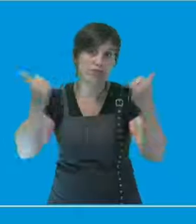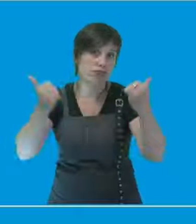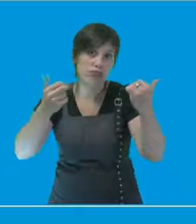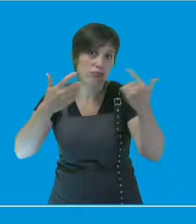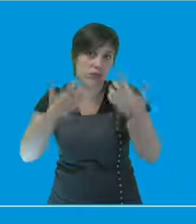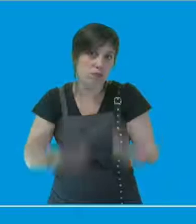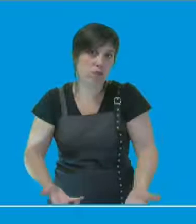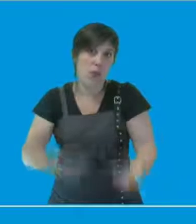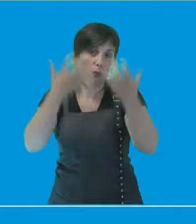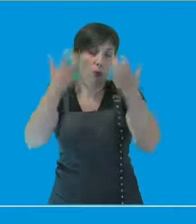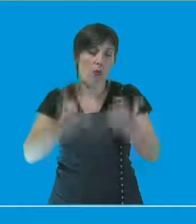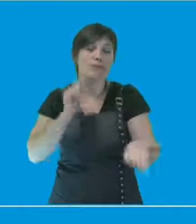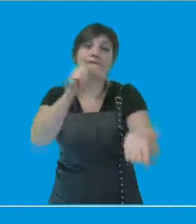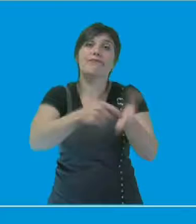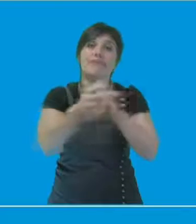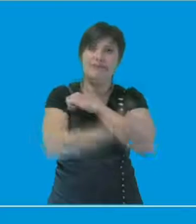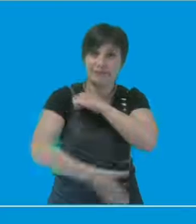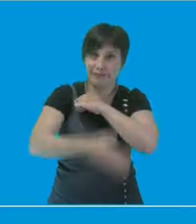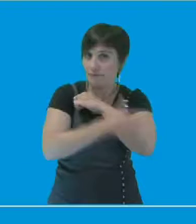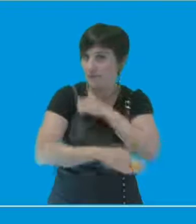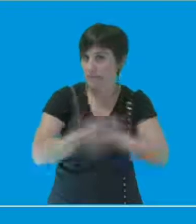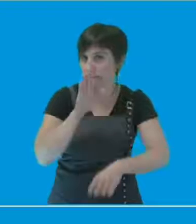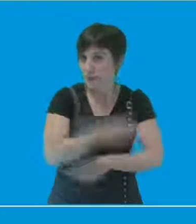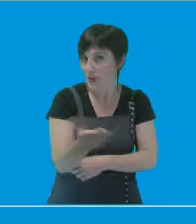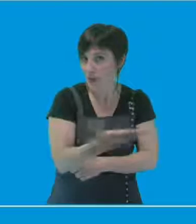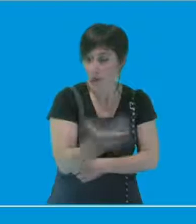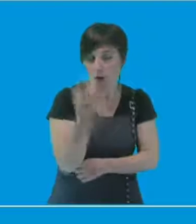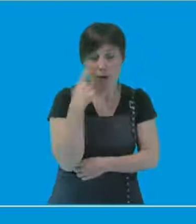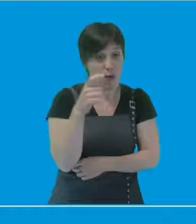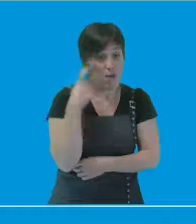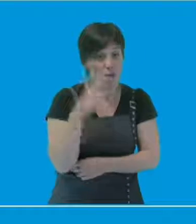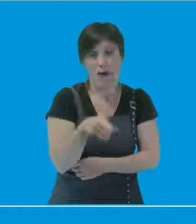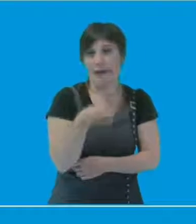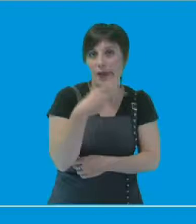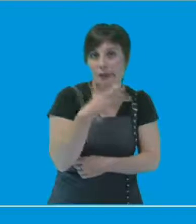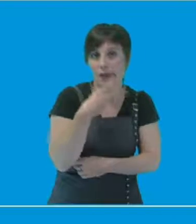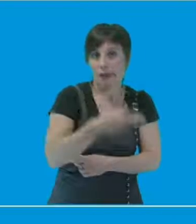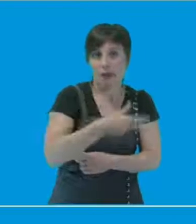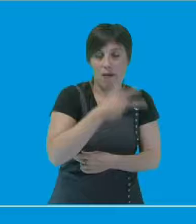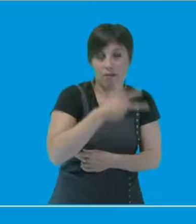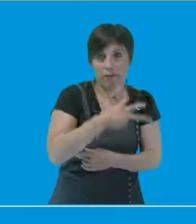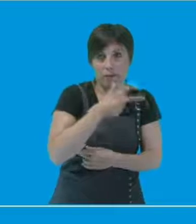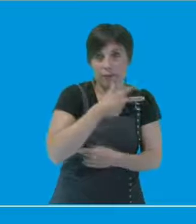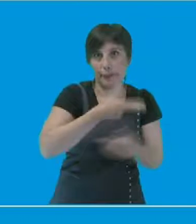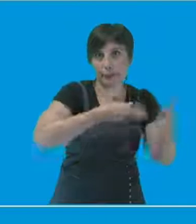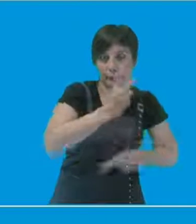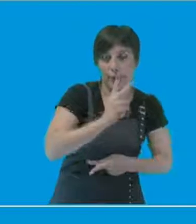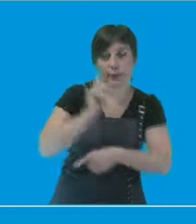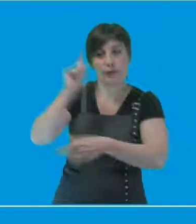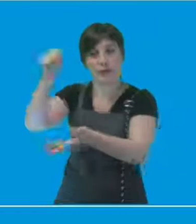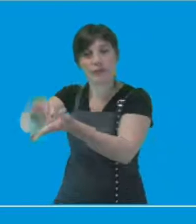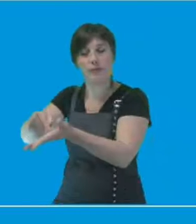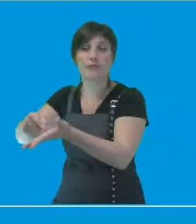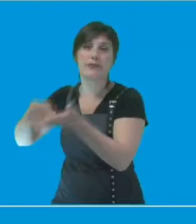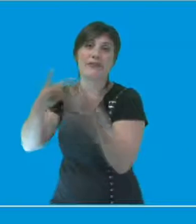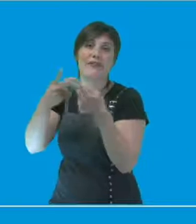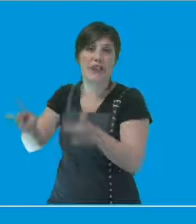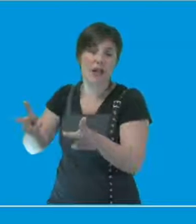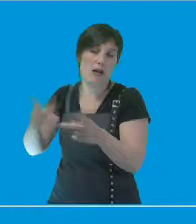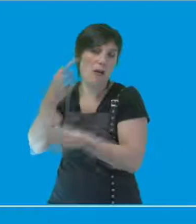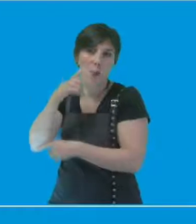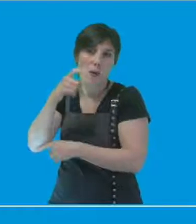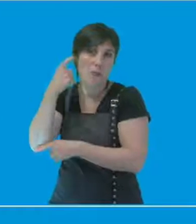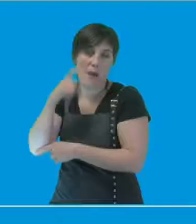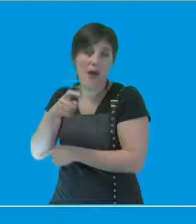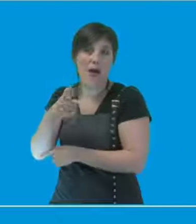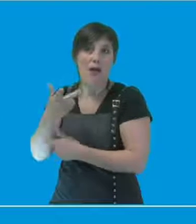En milieu rural, on observe une consommation régulière de tabac et d'alcool plus importante qu'en milieu urbain, alors qu'en milieu urbain, nous observons une consommation